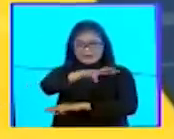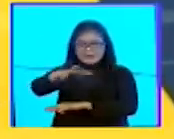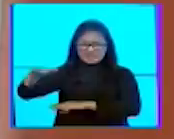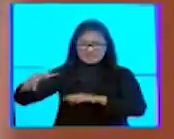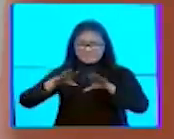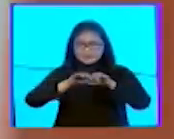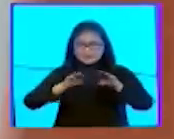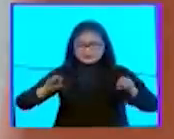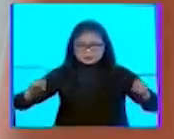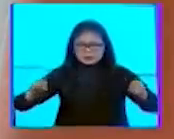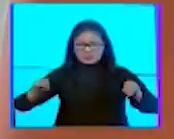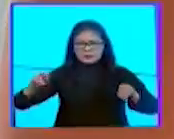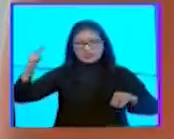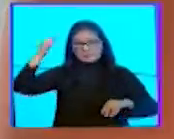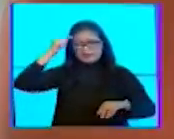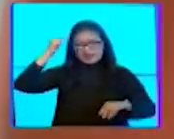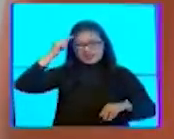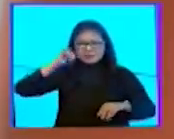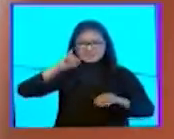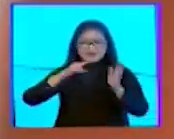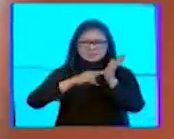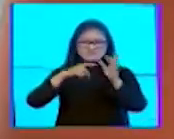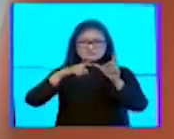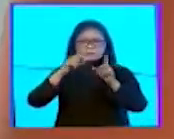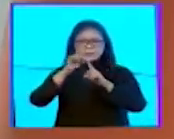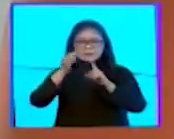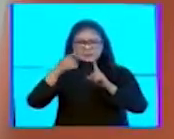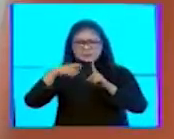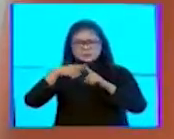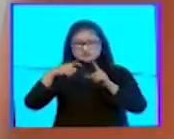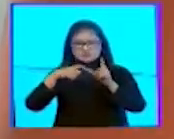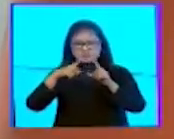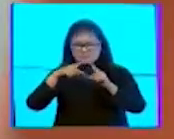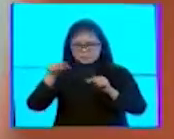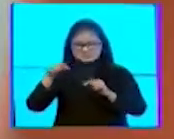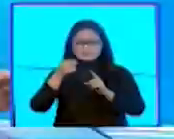Kepala Inspektorat. Dari Tangerang, Banten, Maesa Apriandi melaporkan.